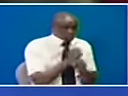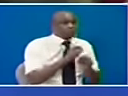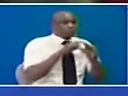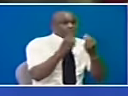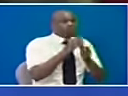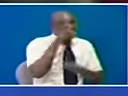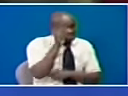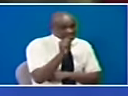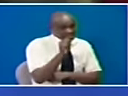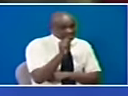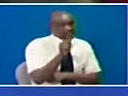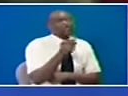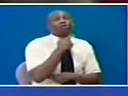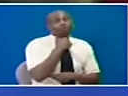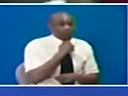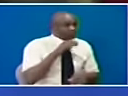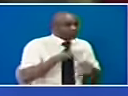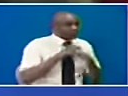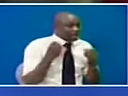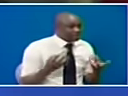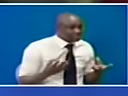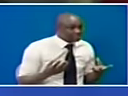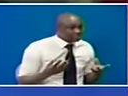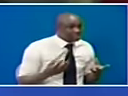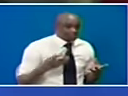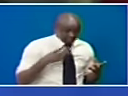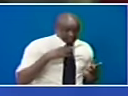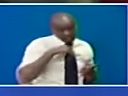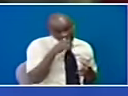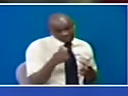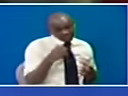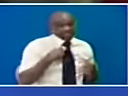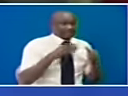wanataka wale wafanyikazi wa serikali wengine wanaingia katika